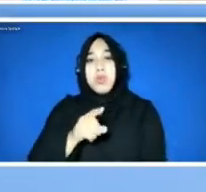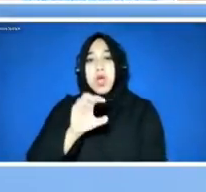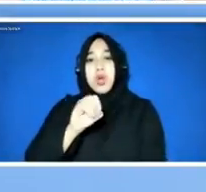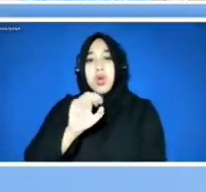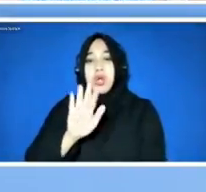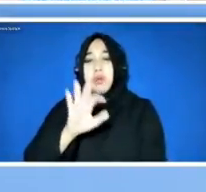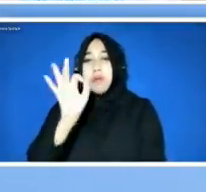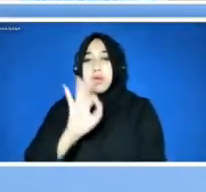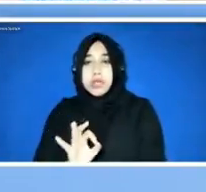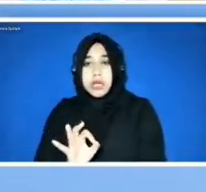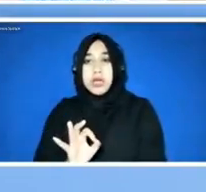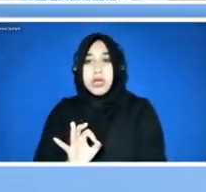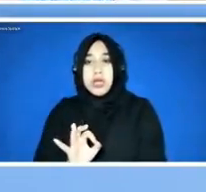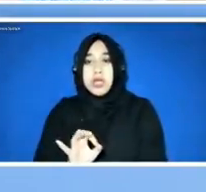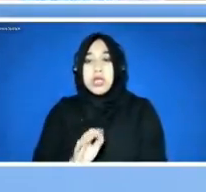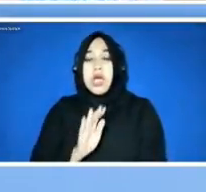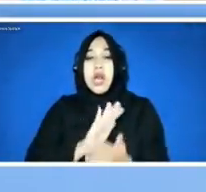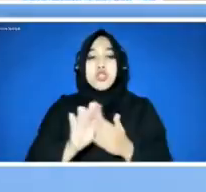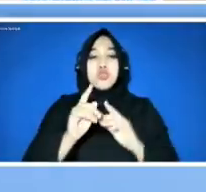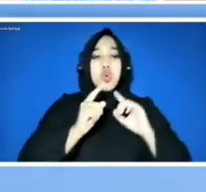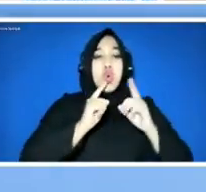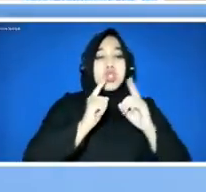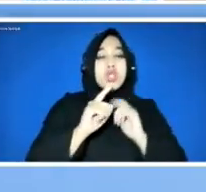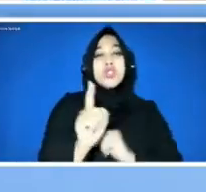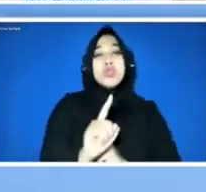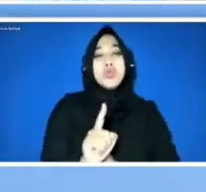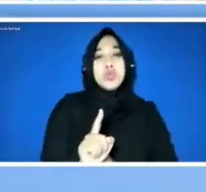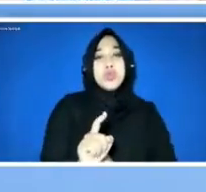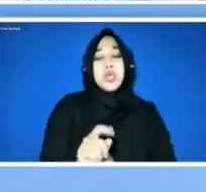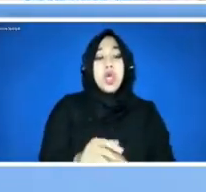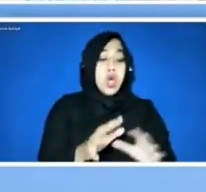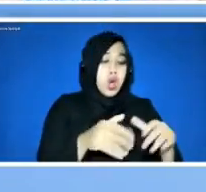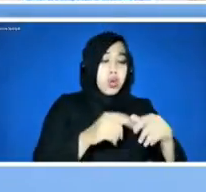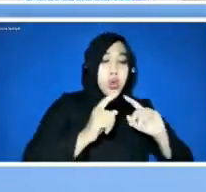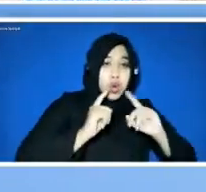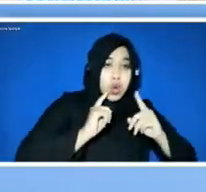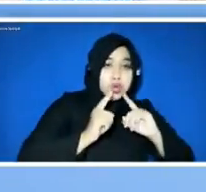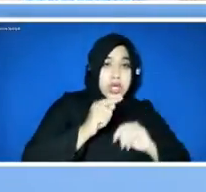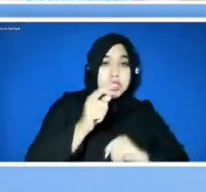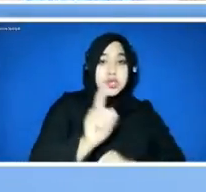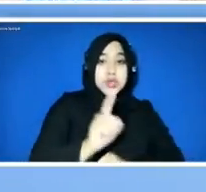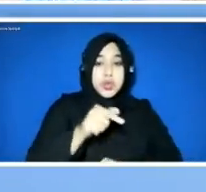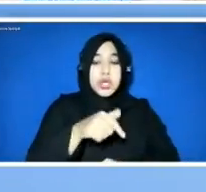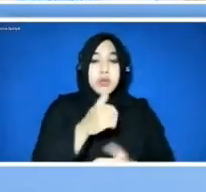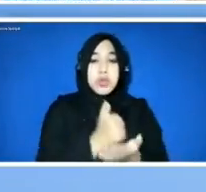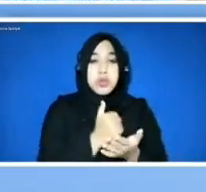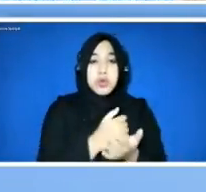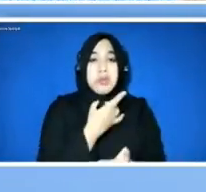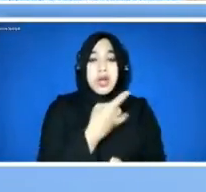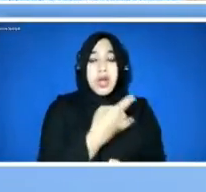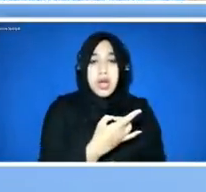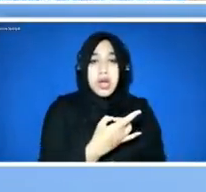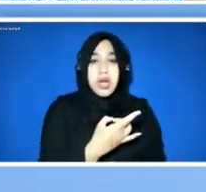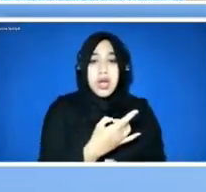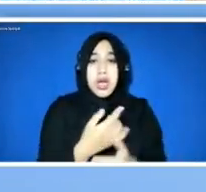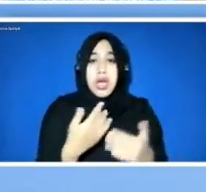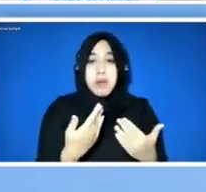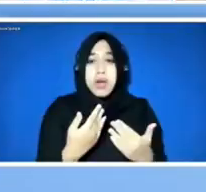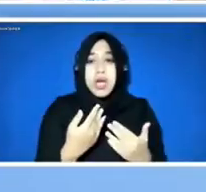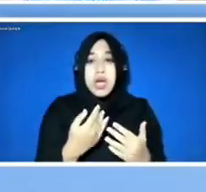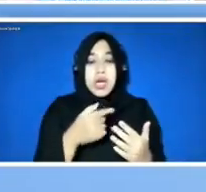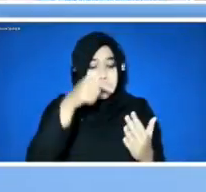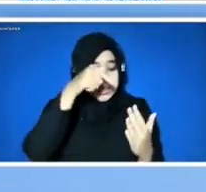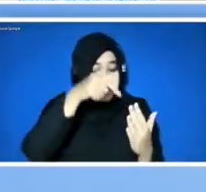24,05% yang akan konsultasi dulu. Nah, kelompok yang akan konsultasi dulu ini yang menarik untuk dicermati,